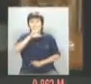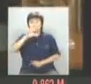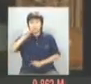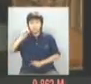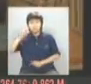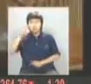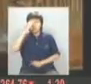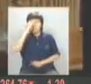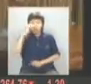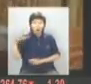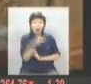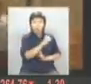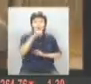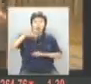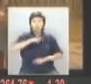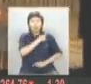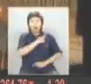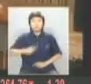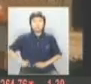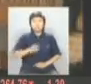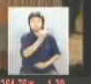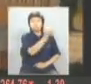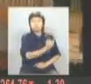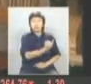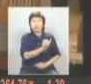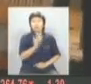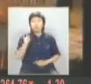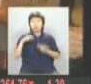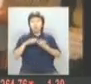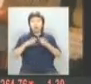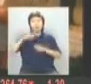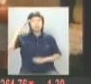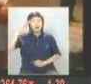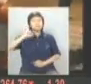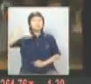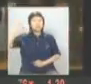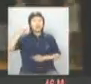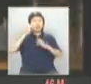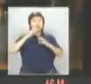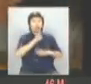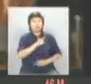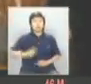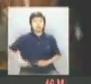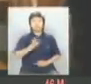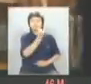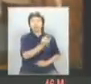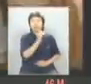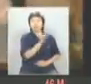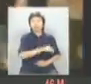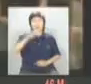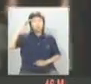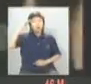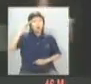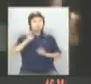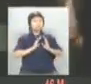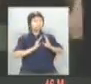ยึดอำนาจมาจากกษัทไริสโดยเป็นรัฐประหารที่ปราศจากการหน่องเลือดพระทานส่วนใหญ่ก็เป็นใจเปิดทางให้